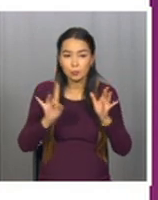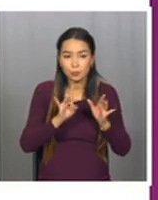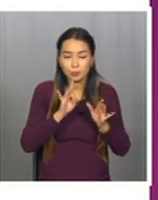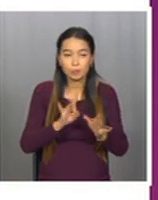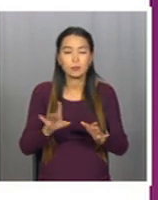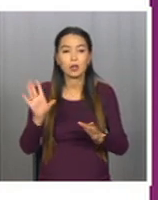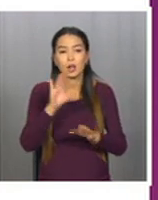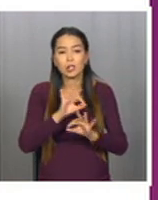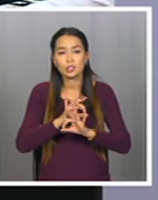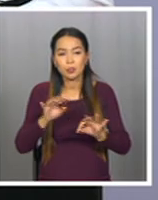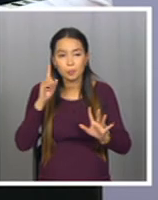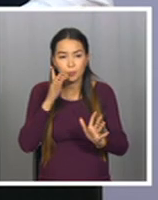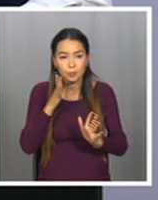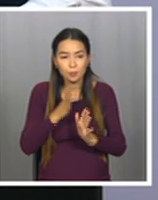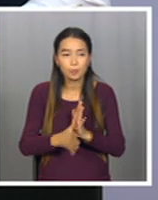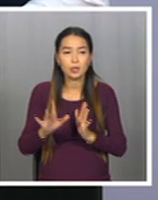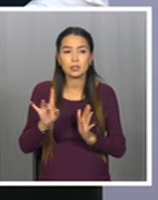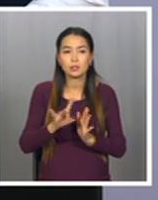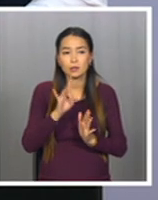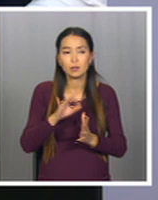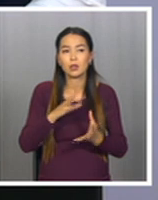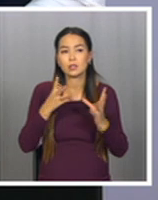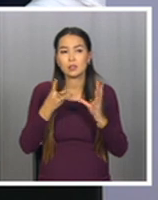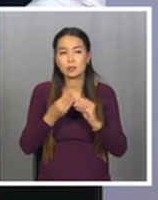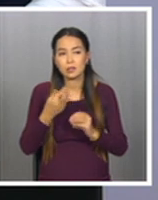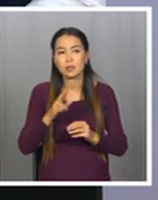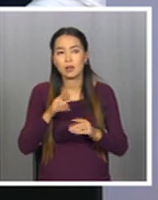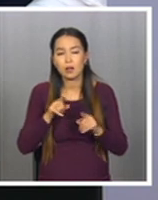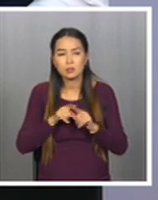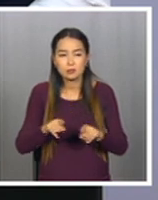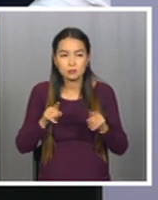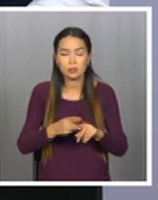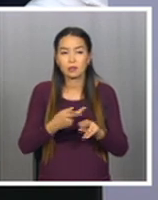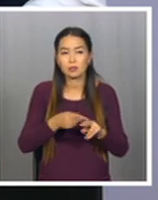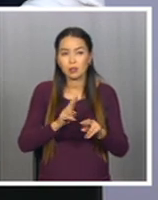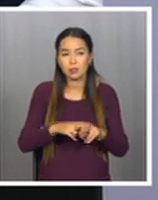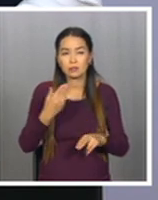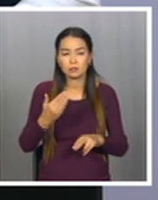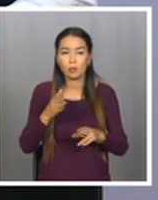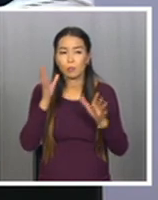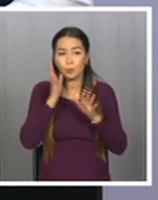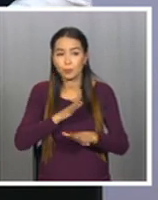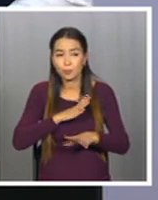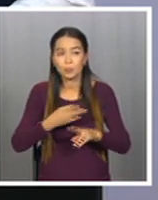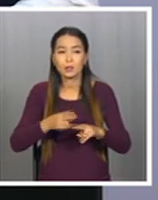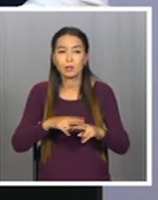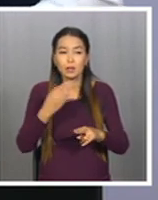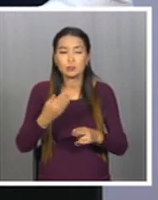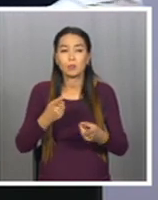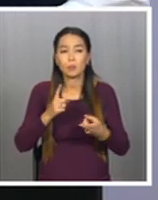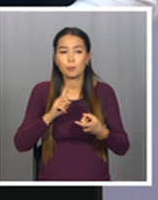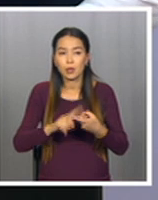меңгерген, ислам дінін уағыздаушы саманиттер болған екен. Сонымен қатар, осыған